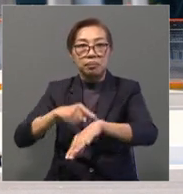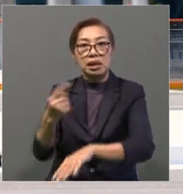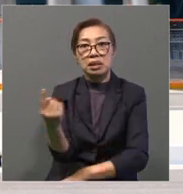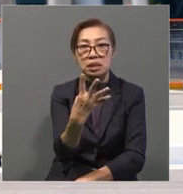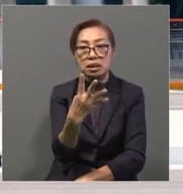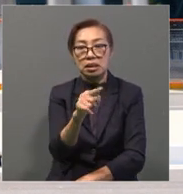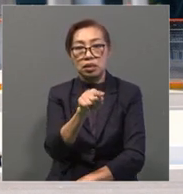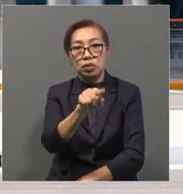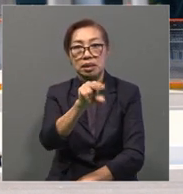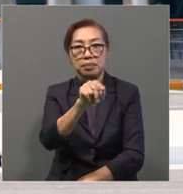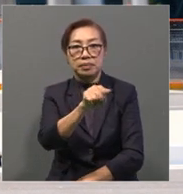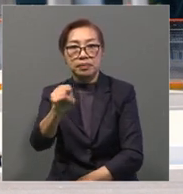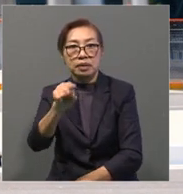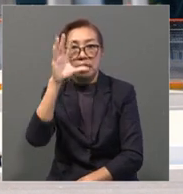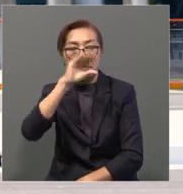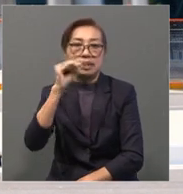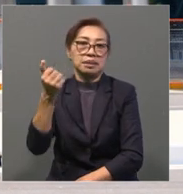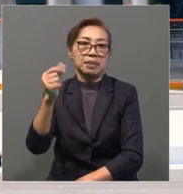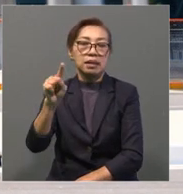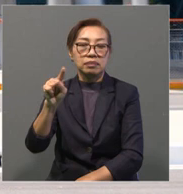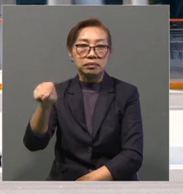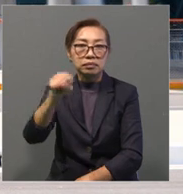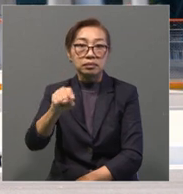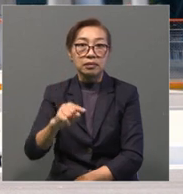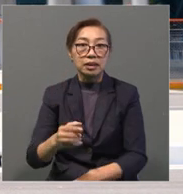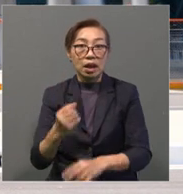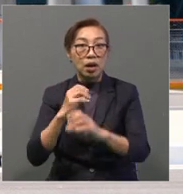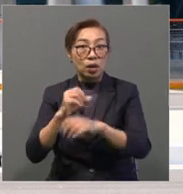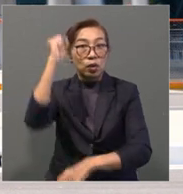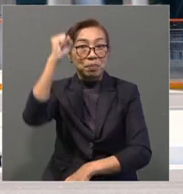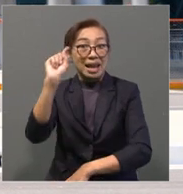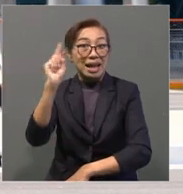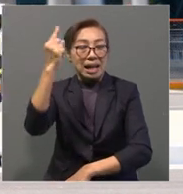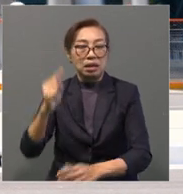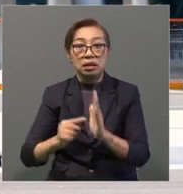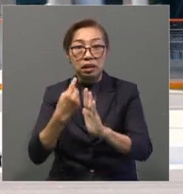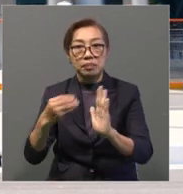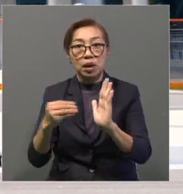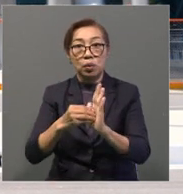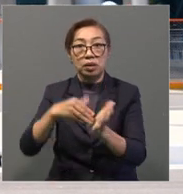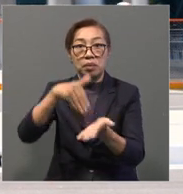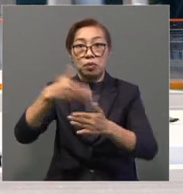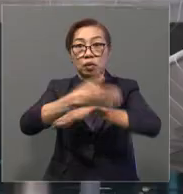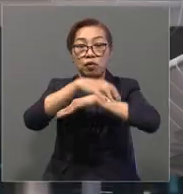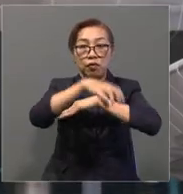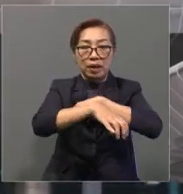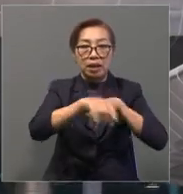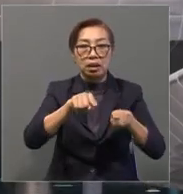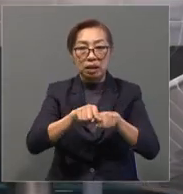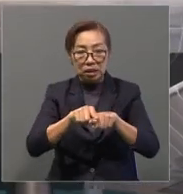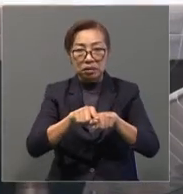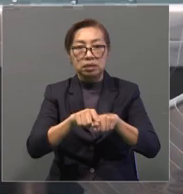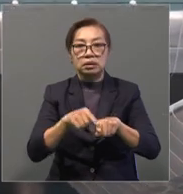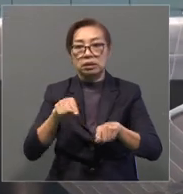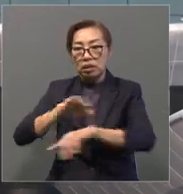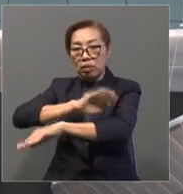4.30นไปจนถึงเวลา 23:00นนะครับโดยปล่อยรถคันแรกจากสถานีกลางกรุงเทพฯอภิวัฒน์และสถานีรถ